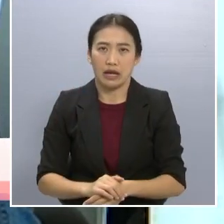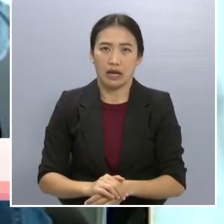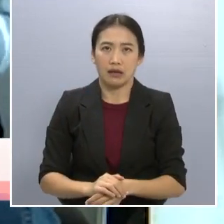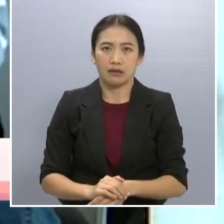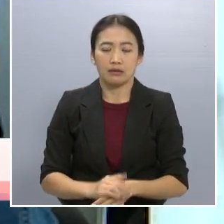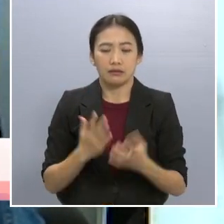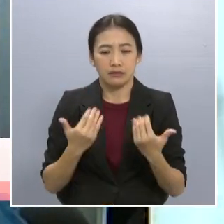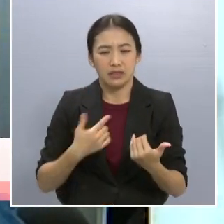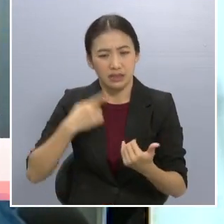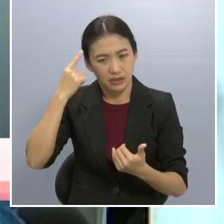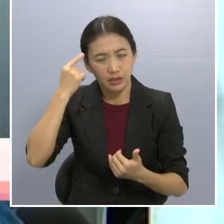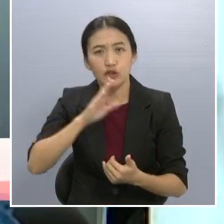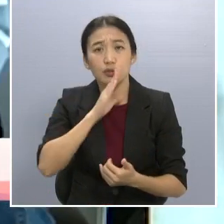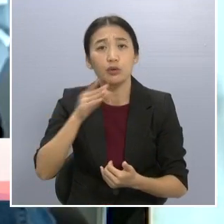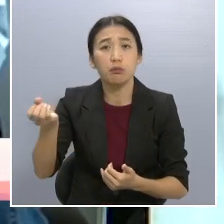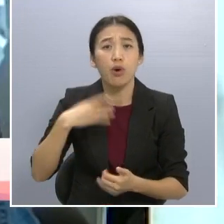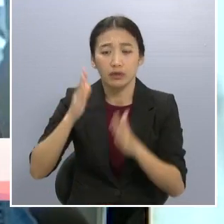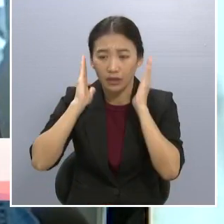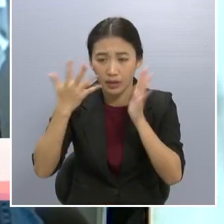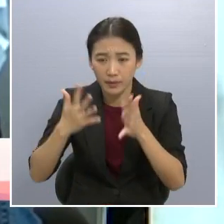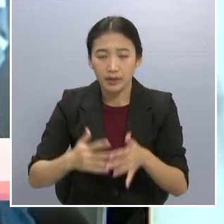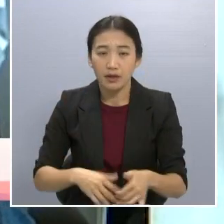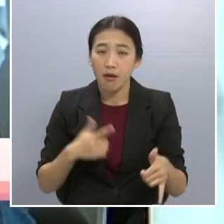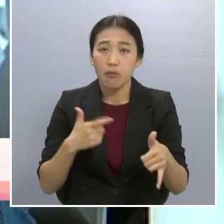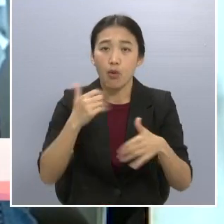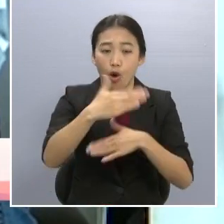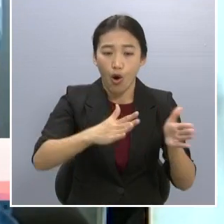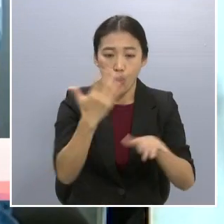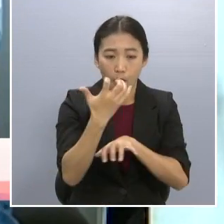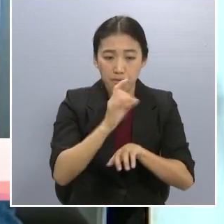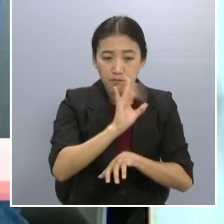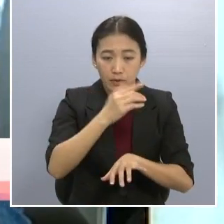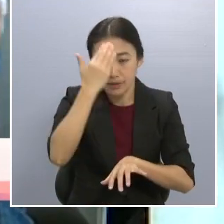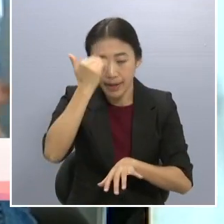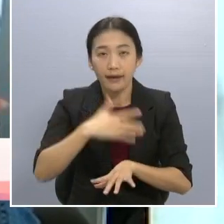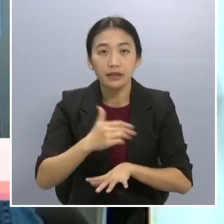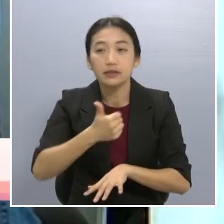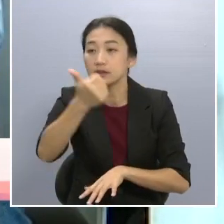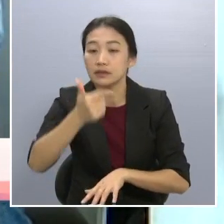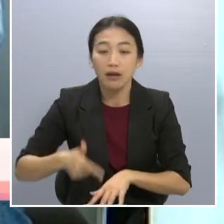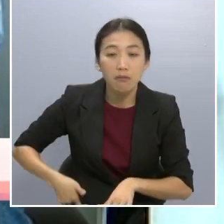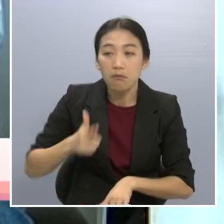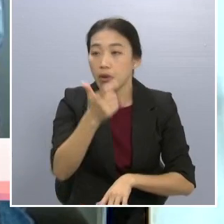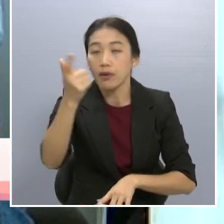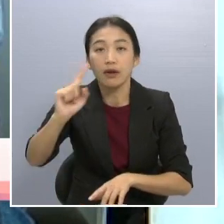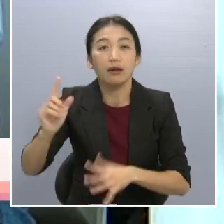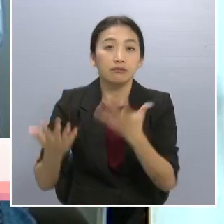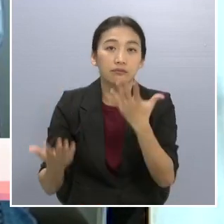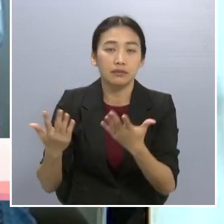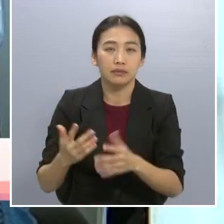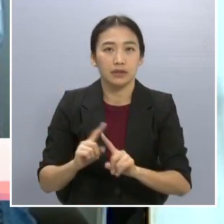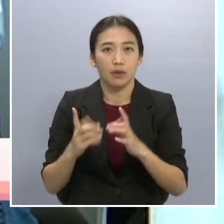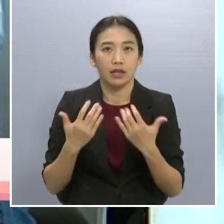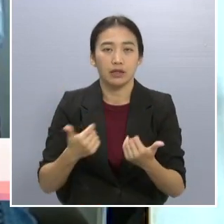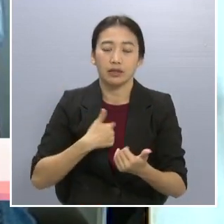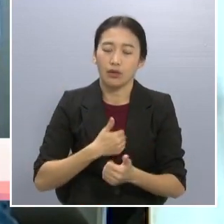อยากจะวอนขอให้คดีลูกหนูเนี่ยให้ความคืบหน้าในคดีเนี่ยให้ถึงที่สุดเราเนี่ยเสียทุกอย่างมันไม่มีอะไรที่ทางเ